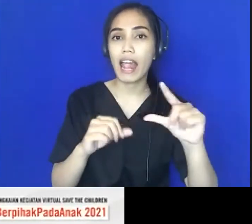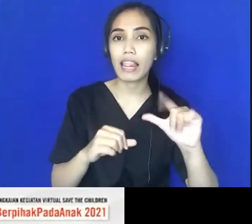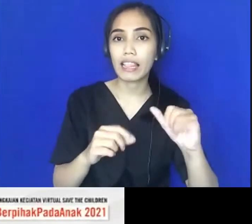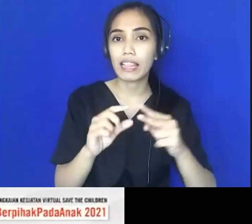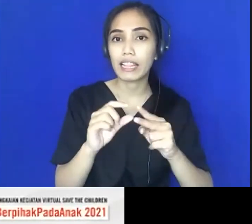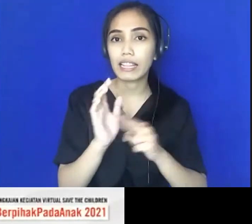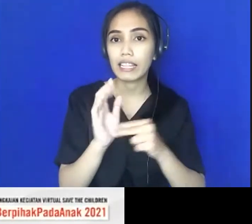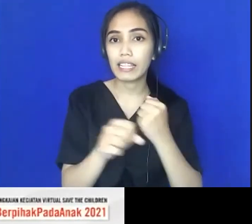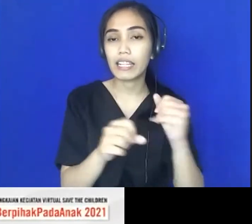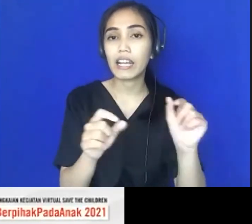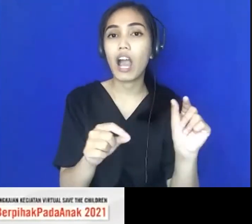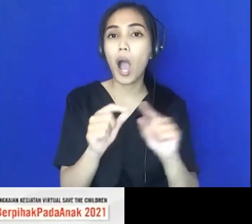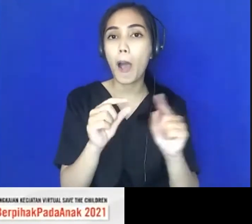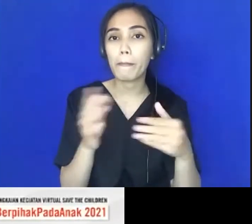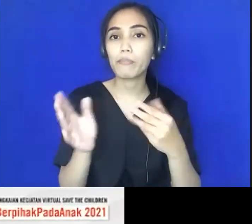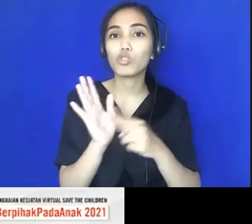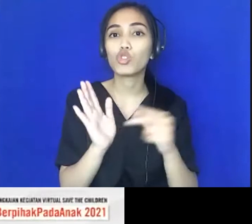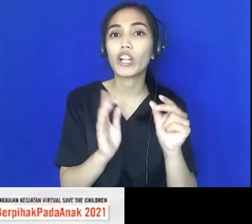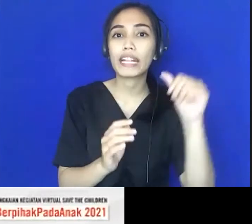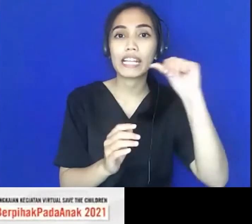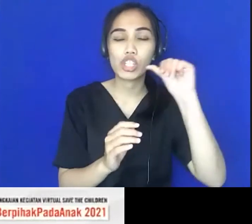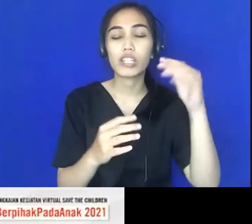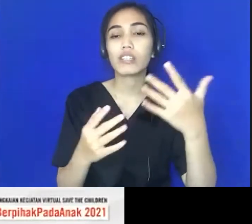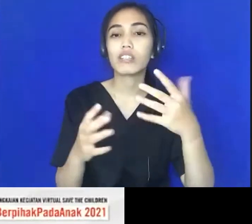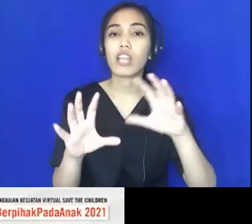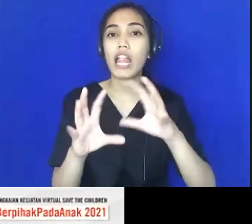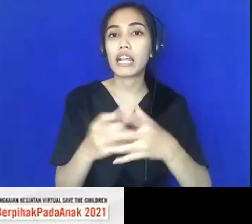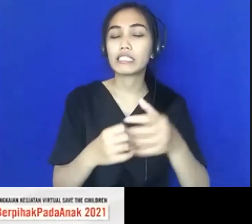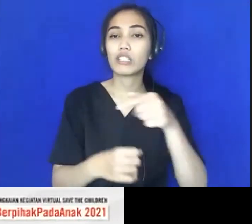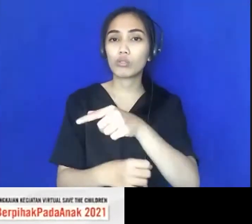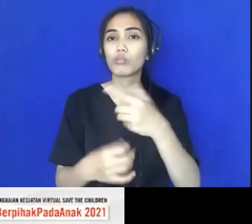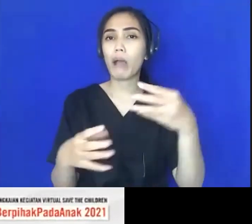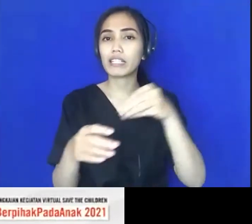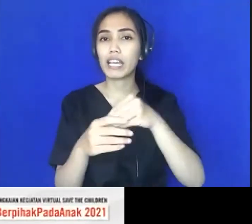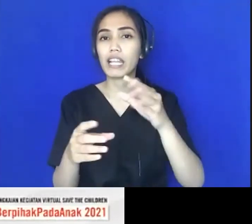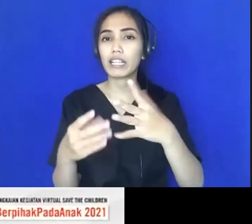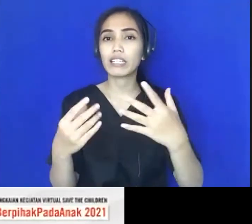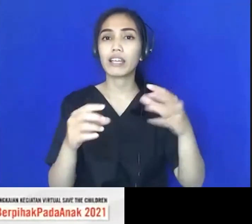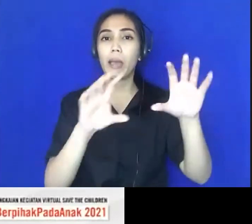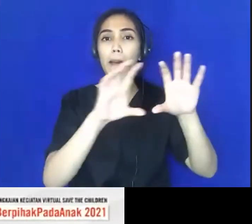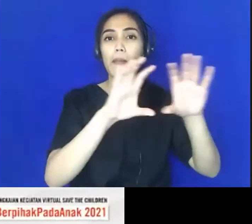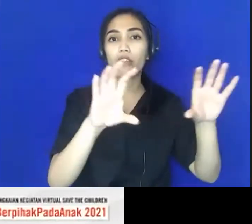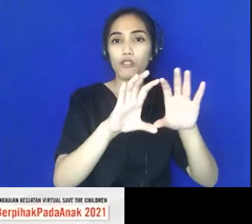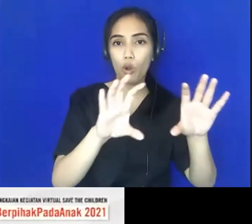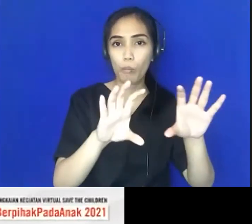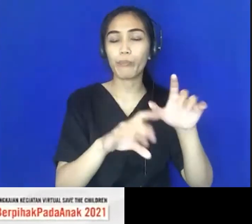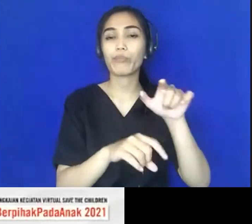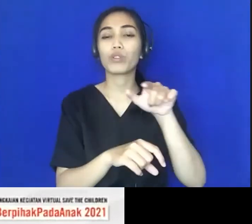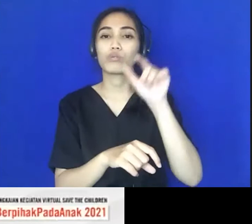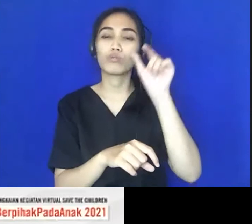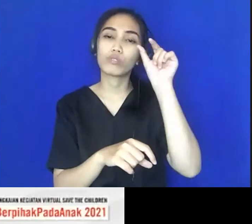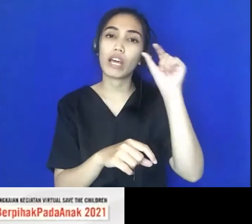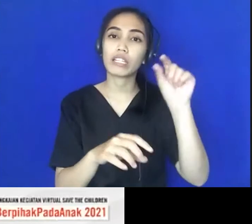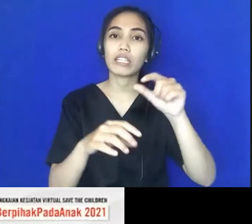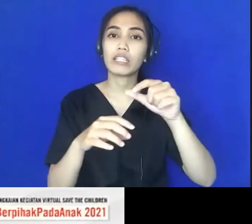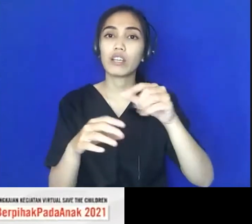Scaling Up Nutrition Civil Society Alliance ini adalah bagian dari platform multi-stakeholder yang dikoordinir oleh